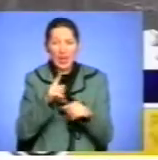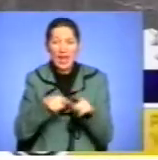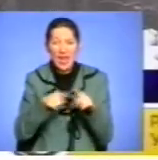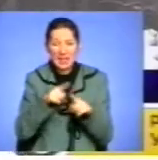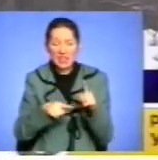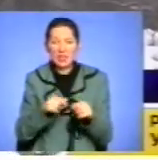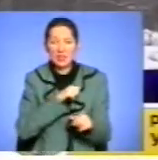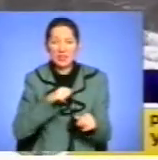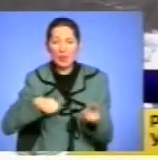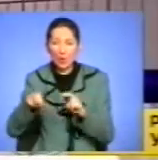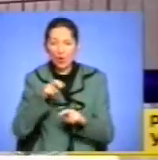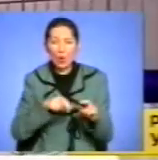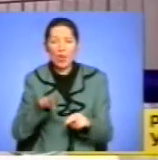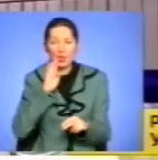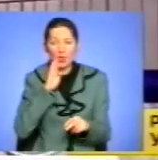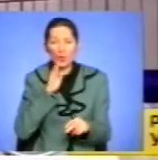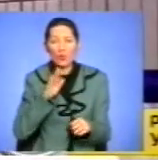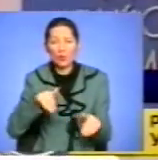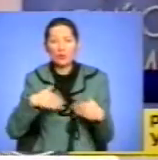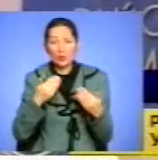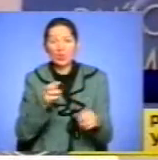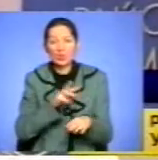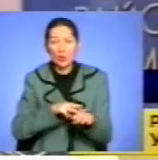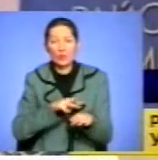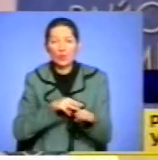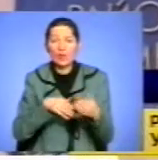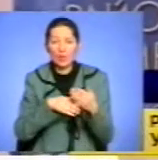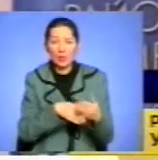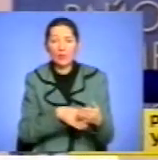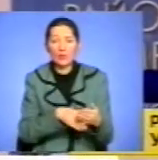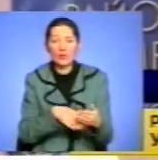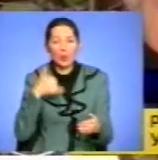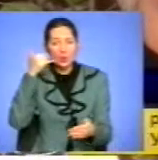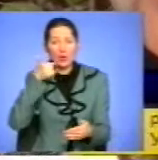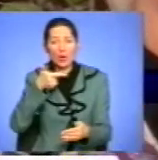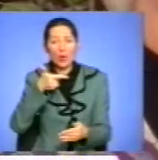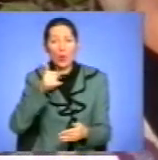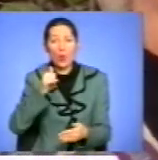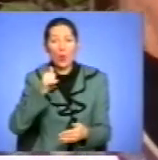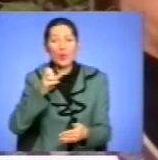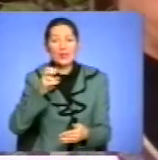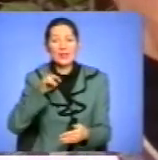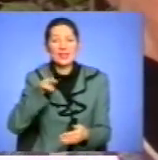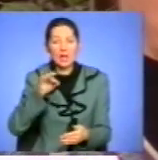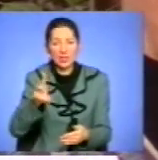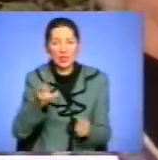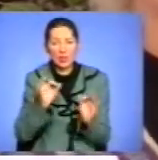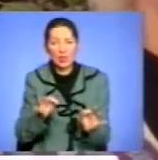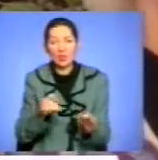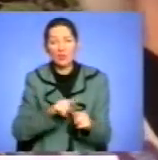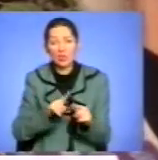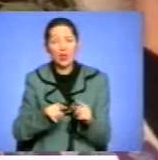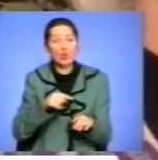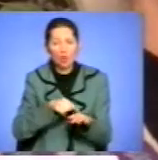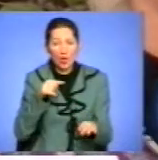розшукували пенсіонерку та, зрештою, звернулись за допомогою до міліціонерів. Подзвонила я в Гусятин, правда, вони так оперативно зреагували,